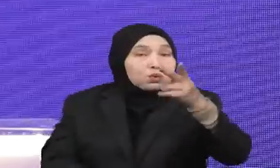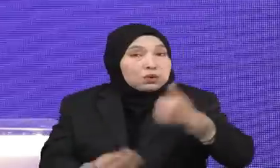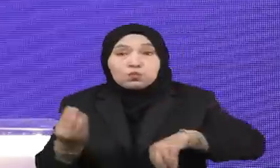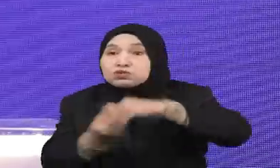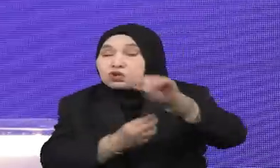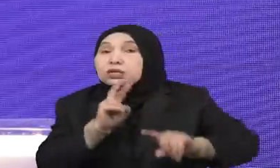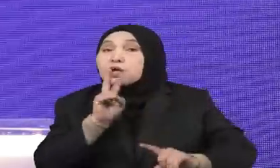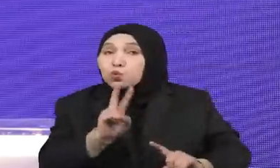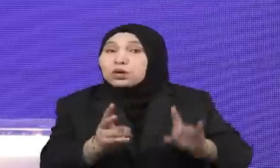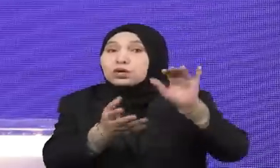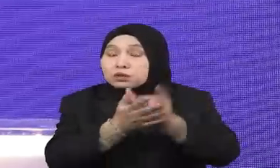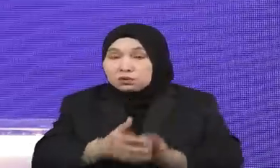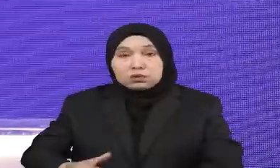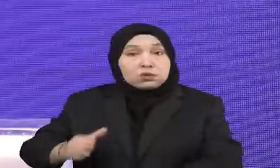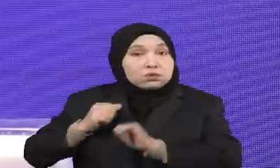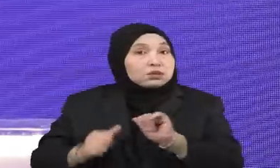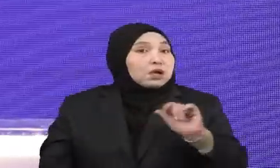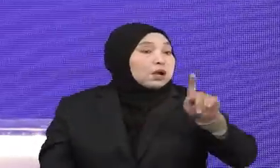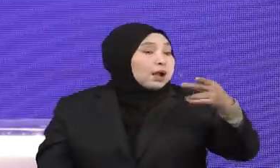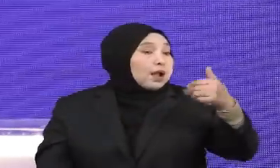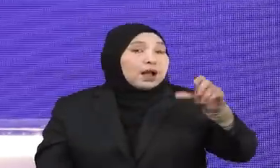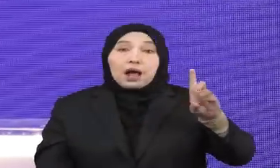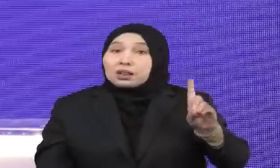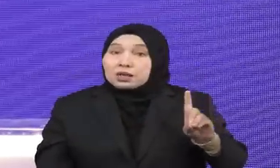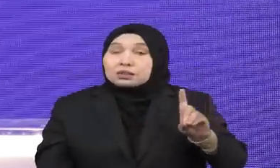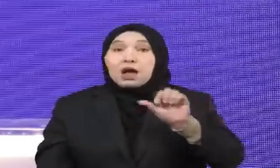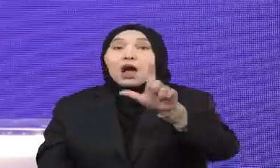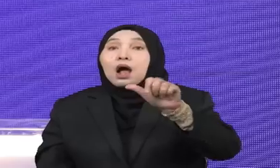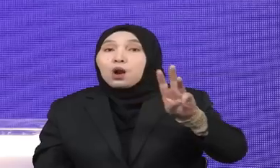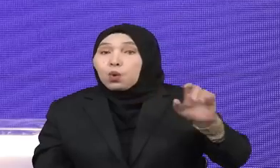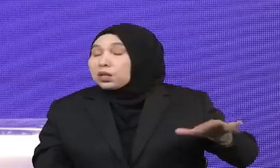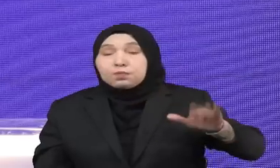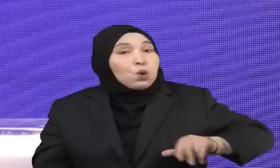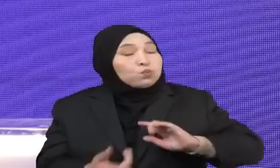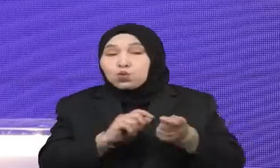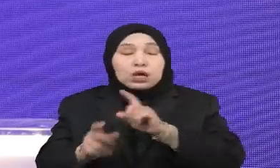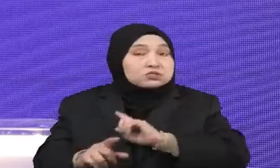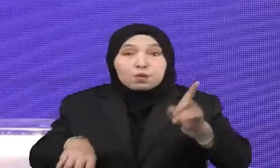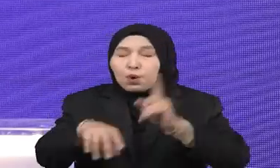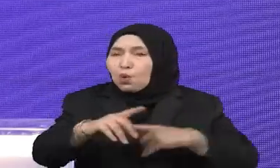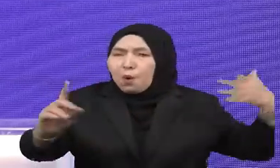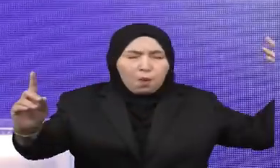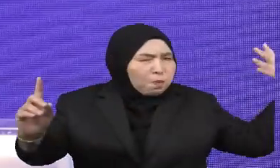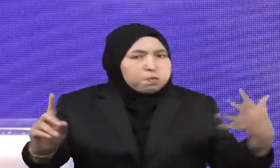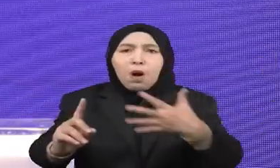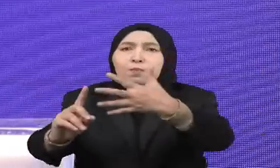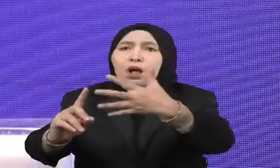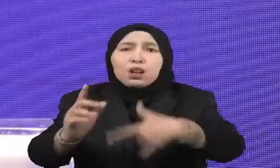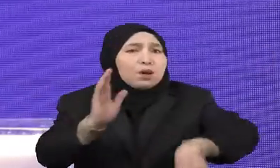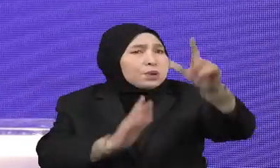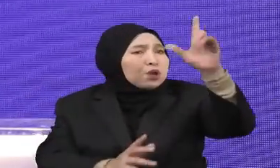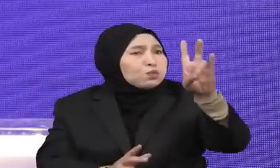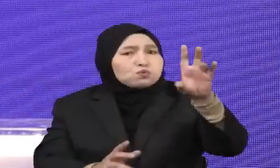diketuai oleh Khalid Al Walid pada waktu itu belum lagi masuk Islam menyerang dan akhirnya lebih daripada 70 orang